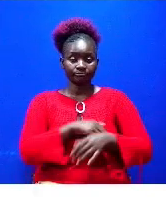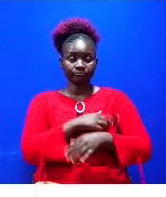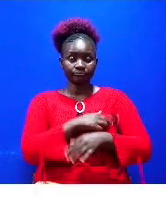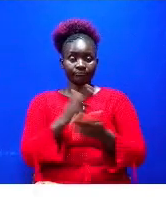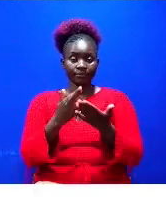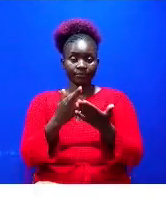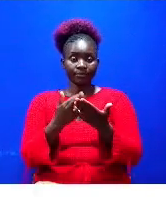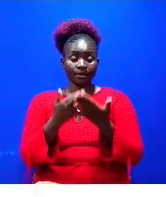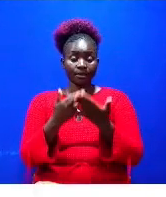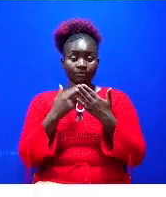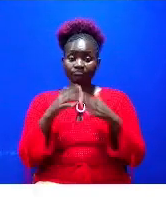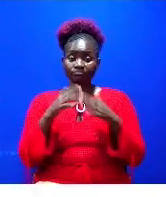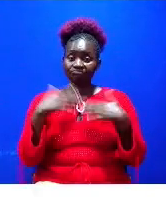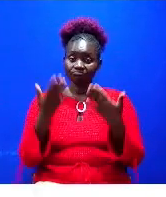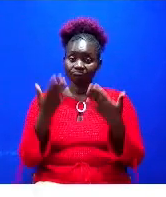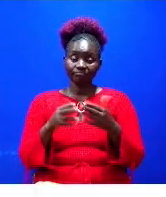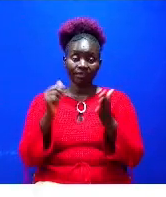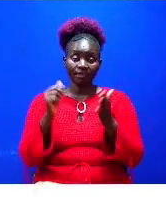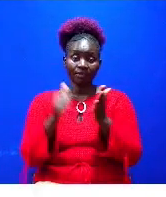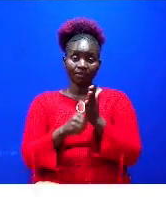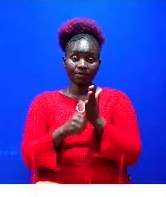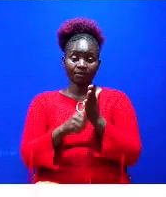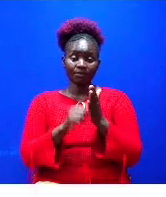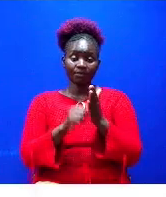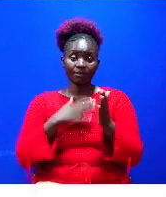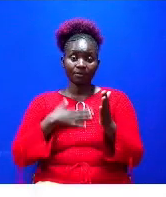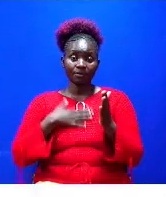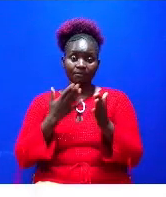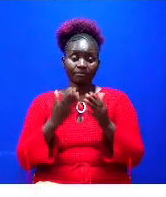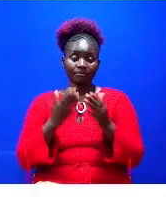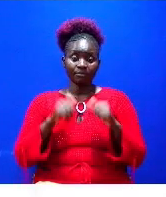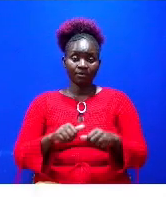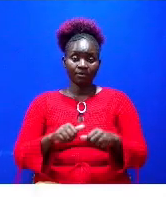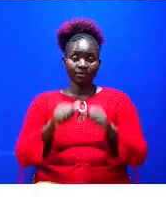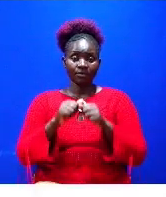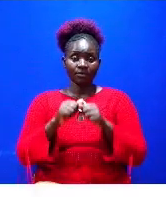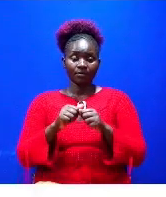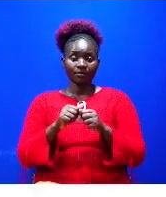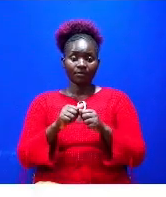bona bombuka te shida no mwana na baga andrata ko ikubo no nyoko nyako likaba taraba byapa